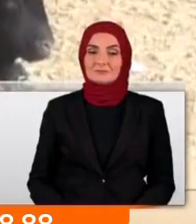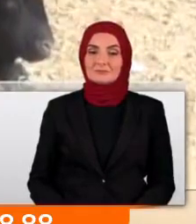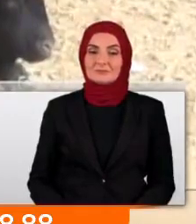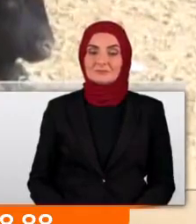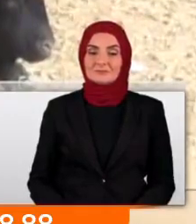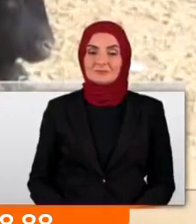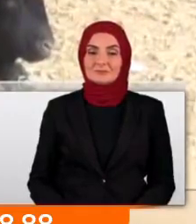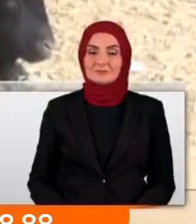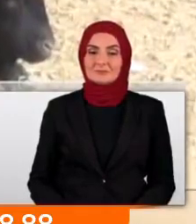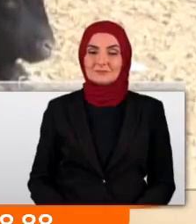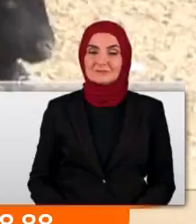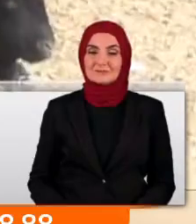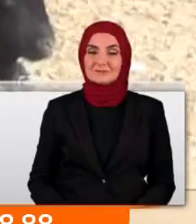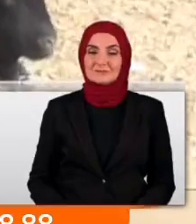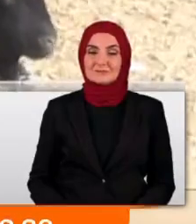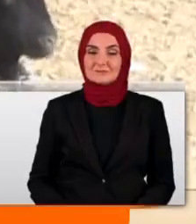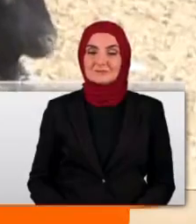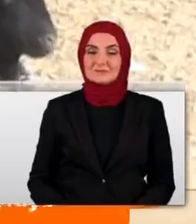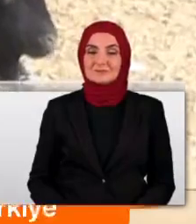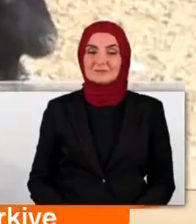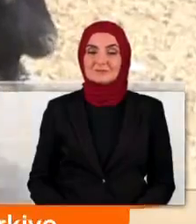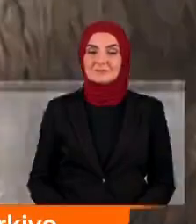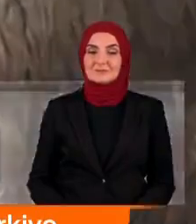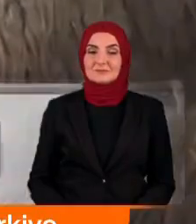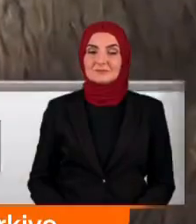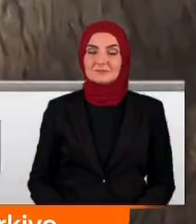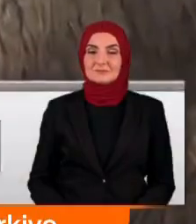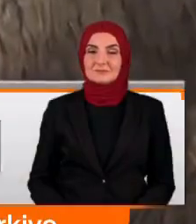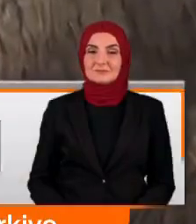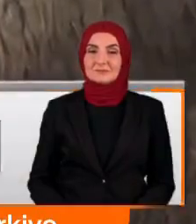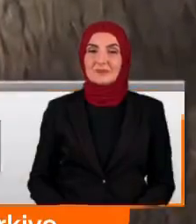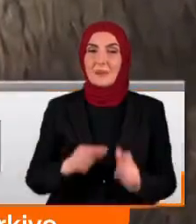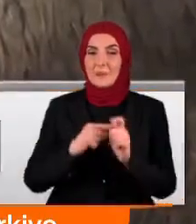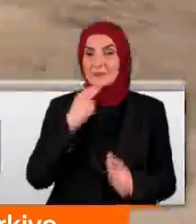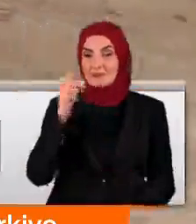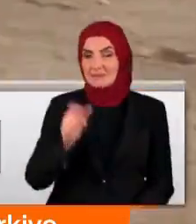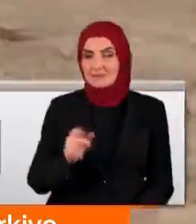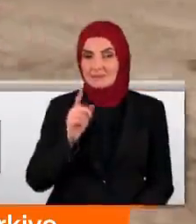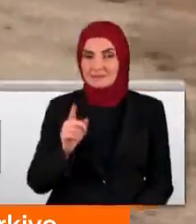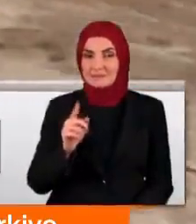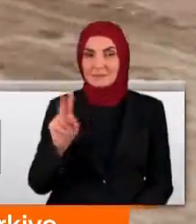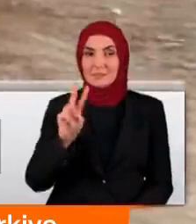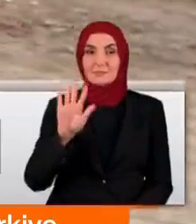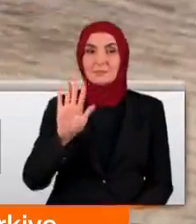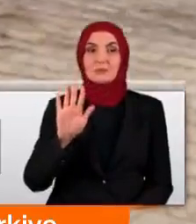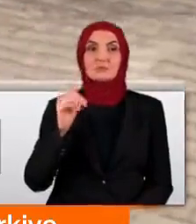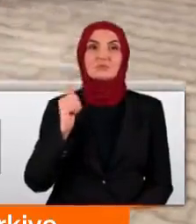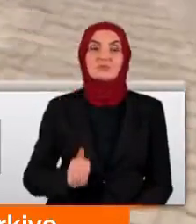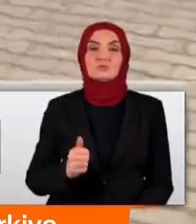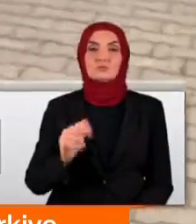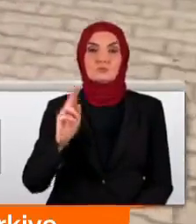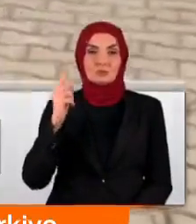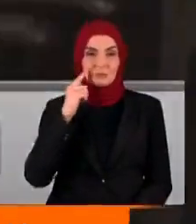seviyorum. Adam satıcı sattırmıyorum ben de. Elmas Önder 25. gün mucizesi kuzuya Nazlı adını